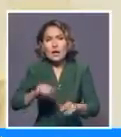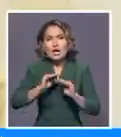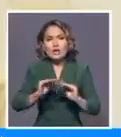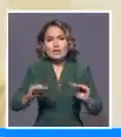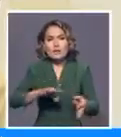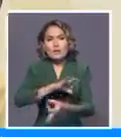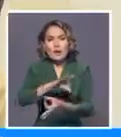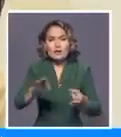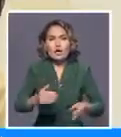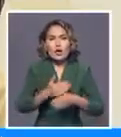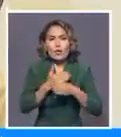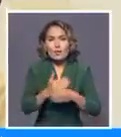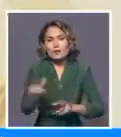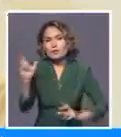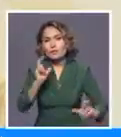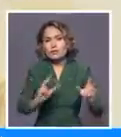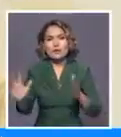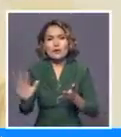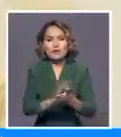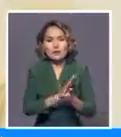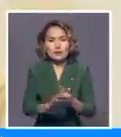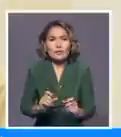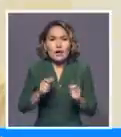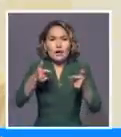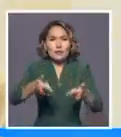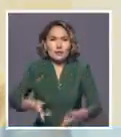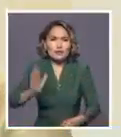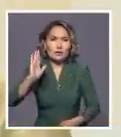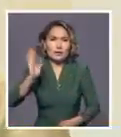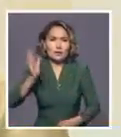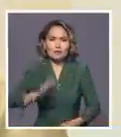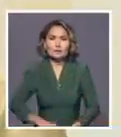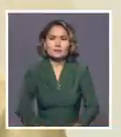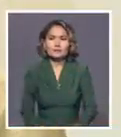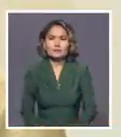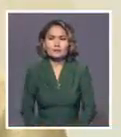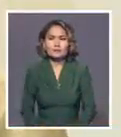бұл мемлекеттің премиясы инфляцияға байланысты өседі.